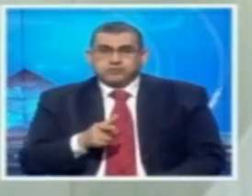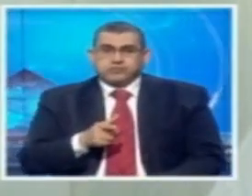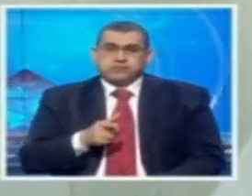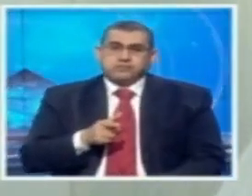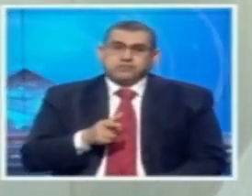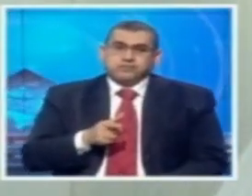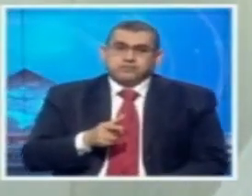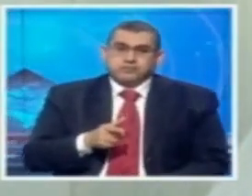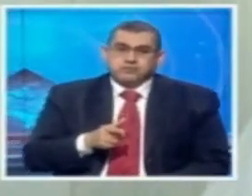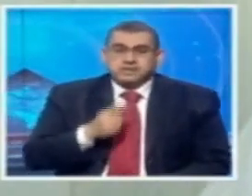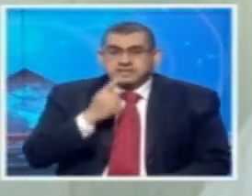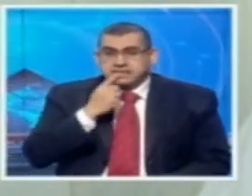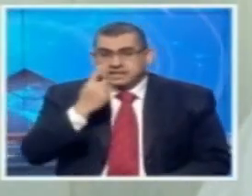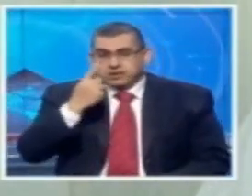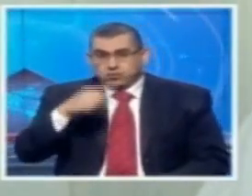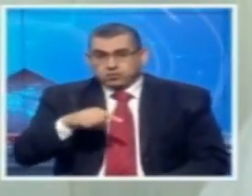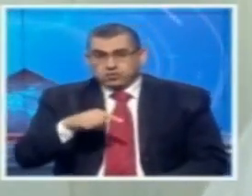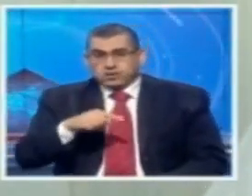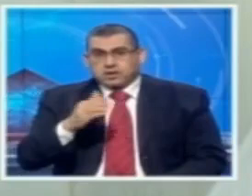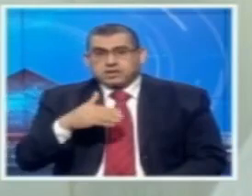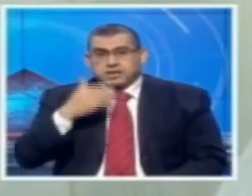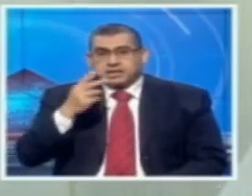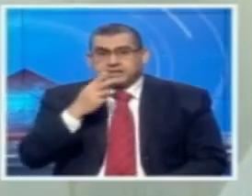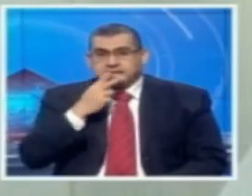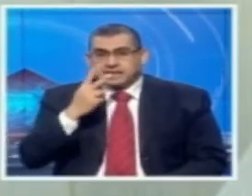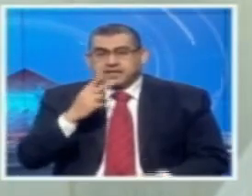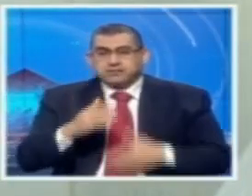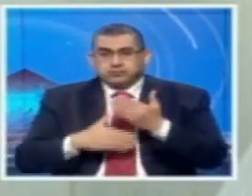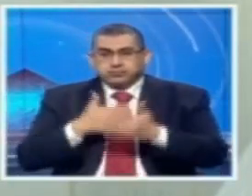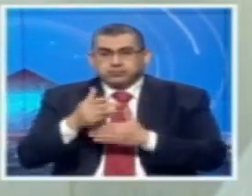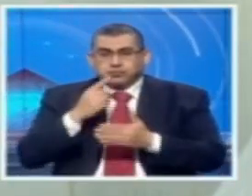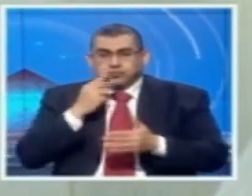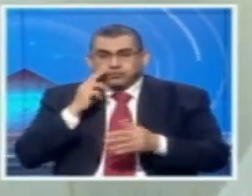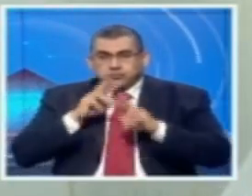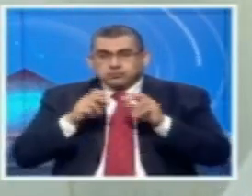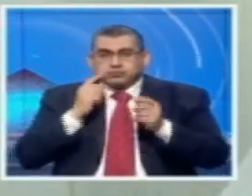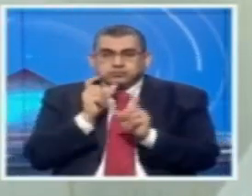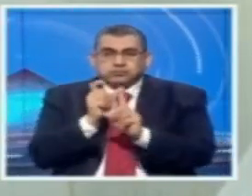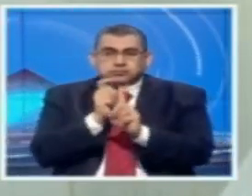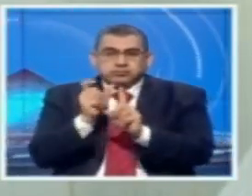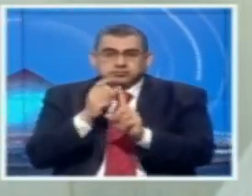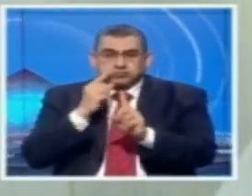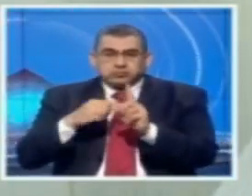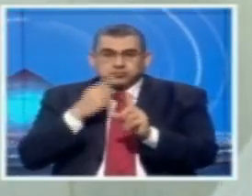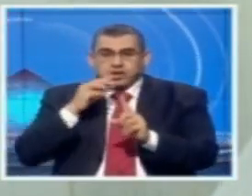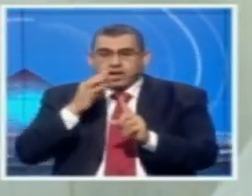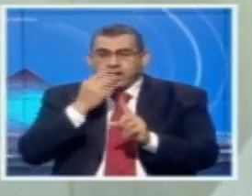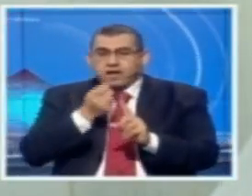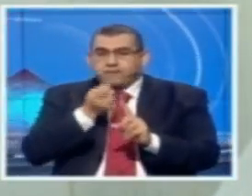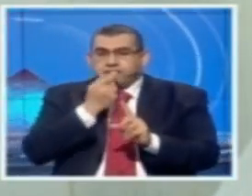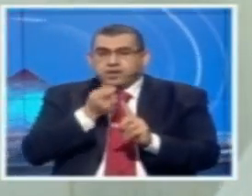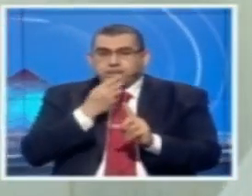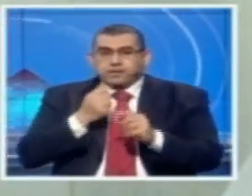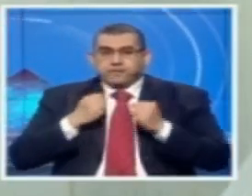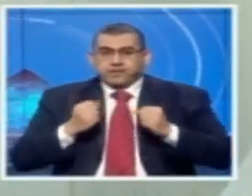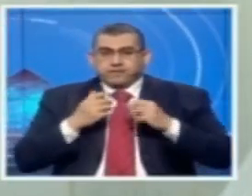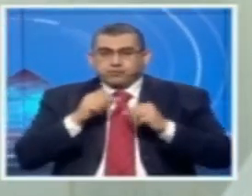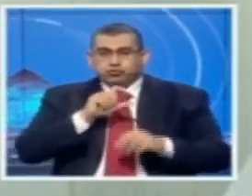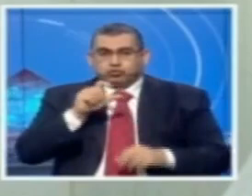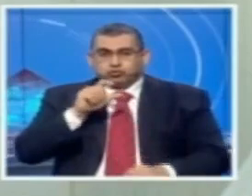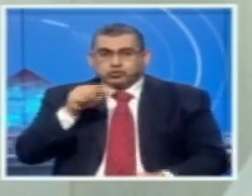سنه ونص وبعد كده سنتين بقى مع السنتين المتابعه بندي له الكبسولات فيتامين ا كل ست شهور